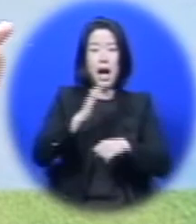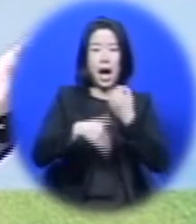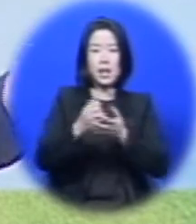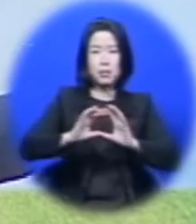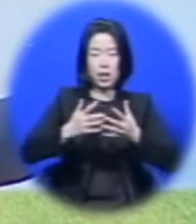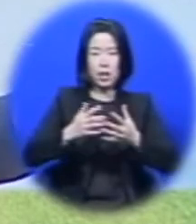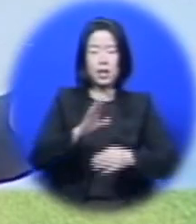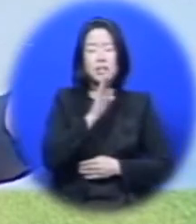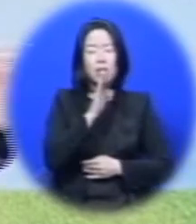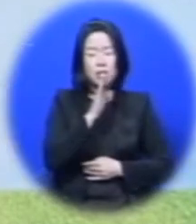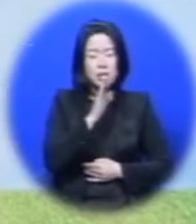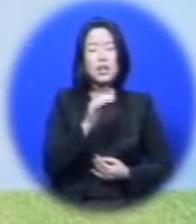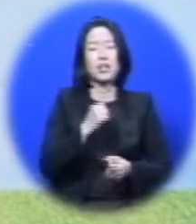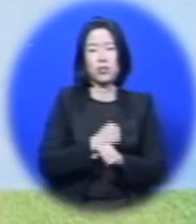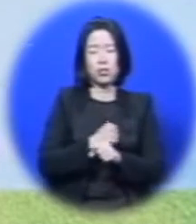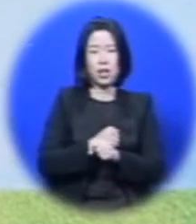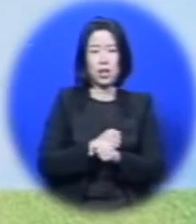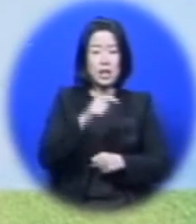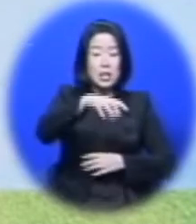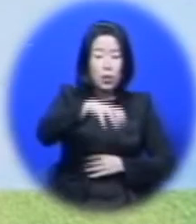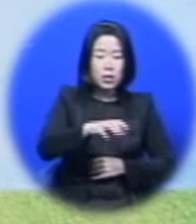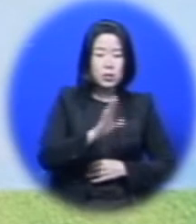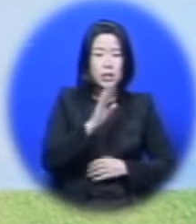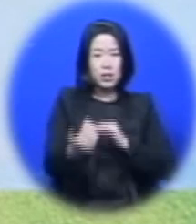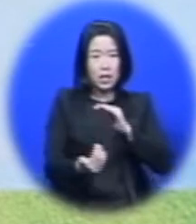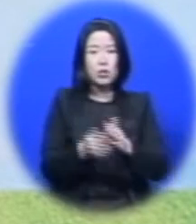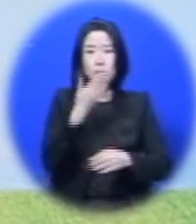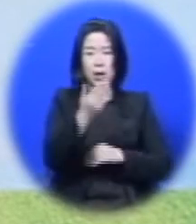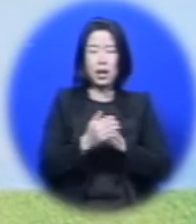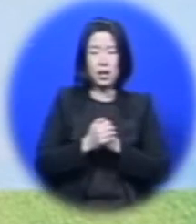나라가 진짜 있구나. 여기서도 이렇게 이루어지는데,